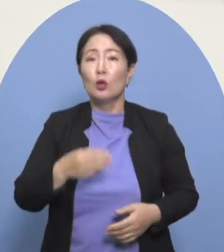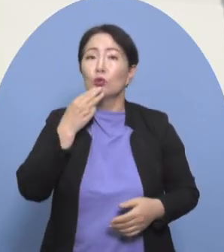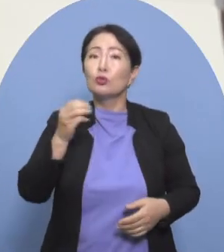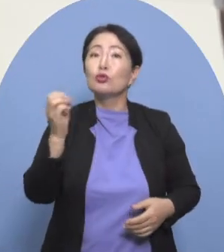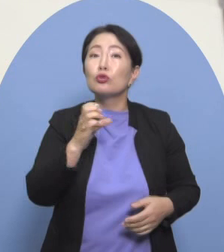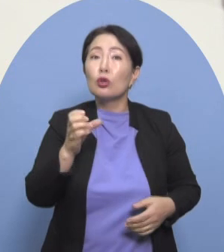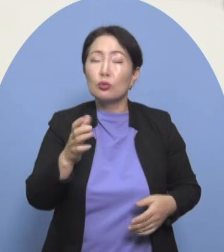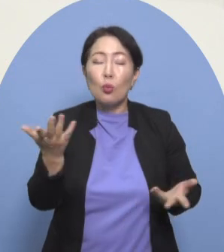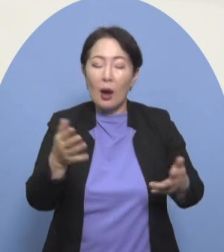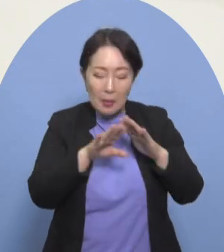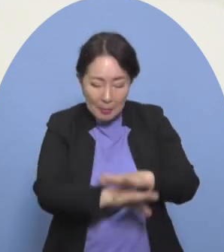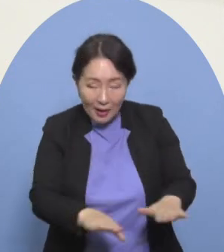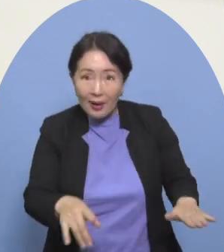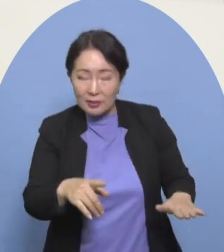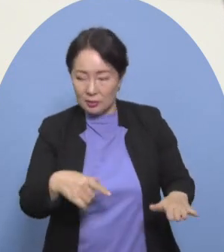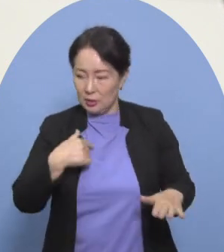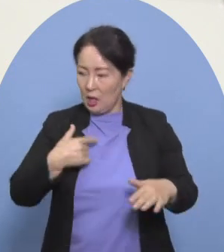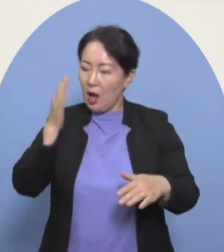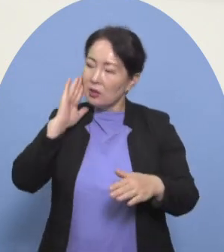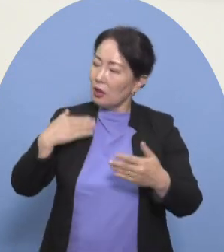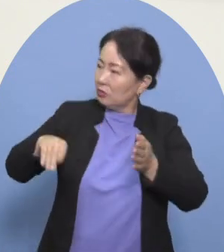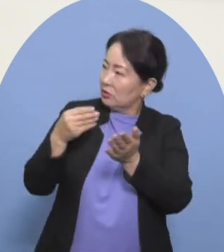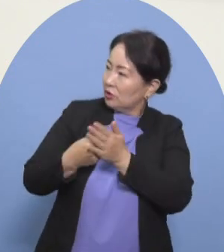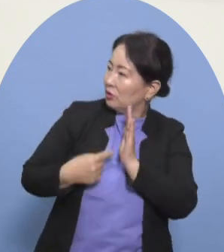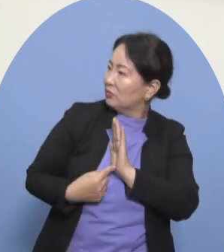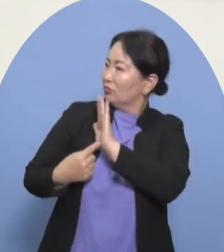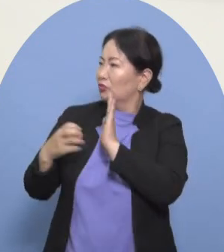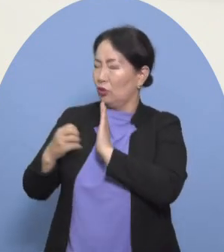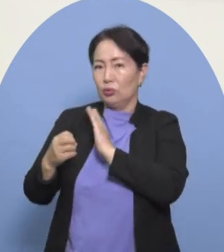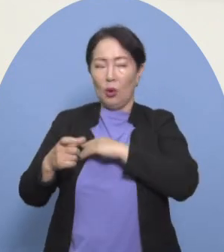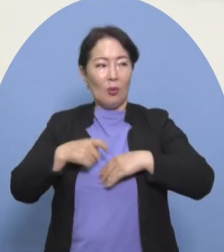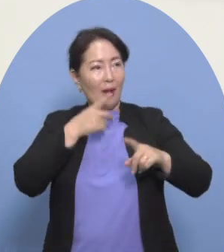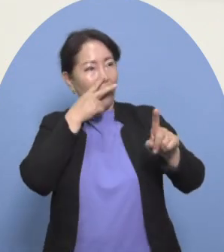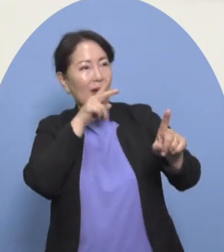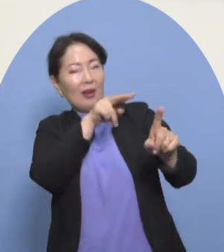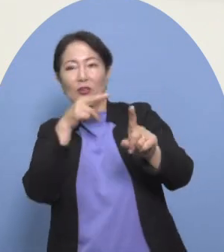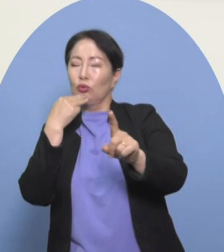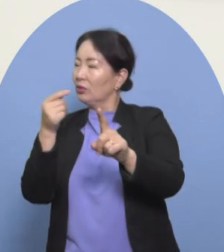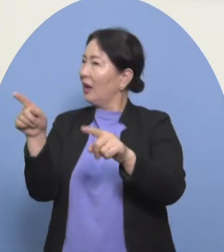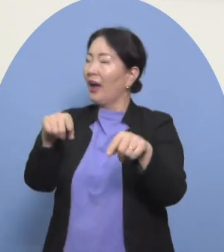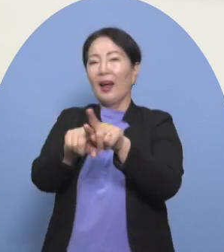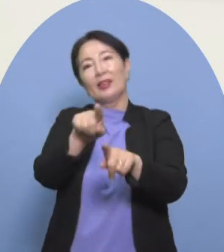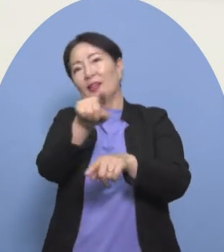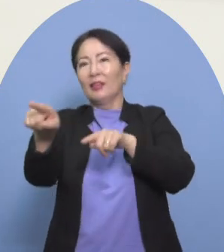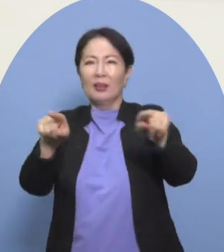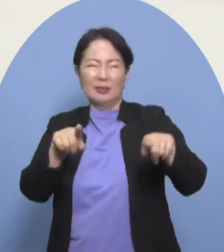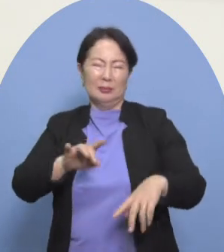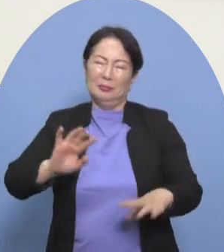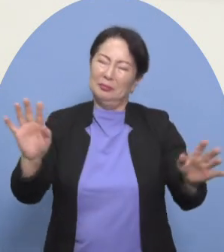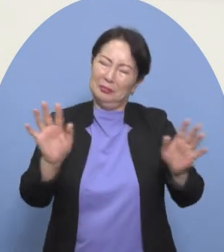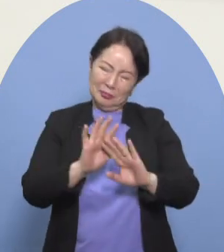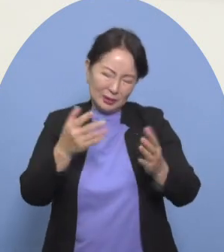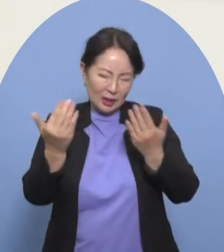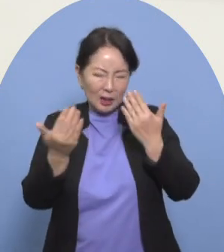ус гэдэг бүр багаас нь бид нар өөрсдөө үлгэрлэх хэрэгтэй юм байна. Тэрнээс гаднаас нь тэр хүнийг хараад ийм шодрог байгаараа тэр хүүхд ингэж шүтэ гэжсэн